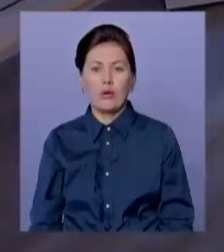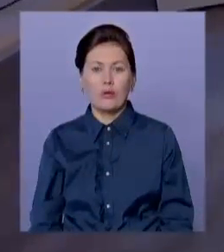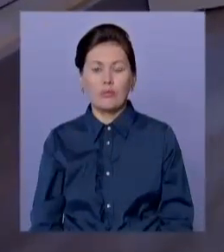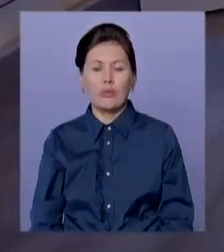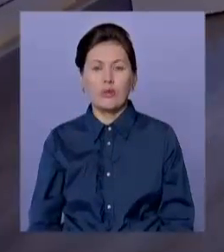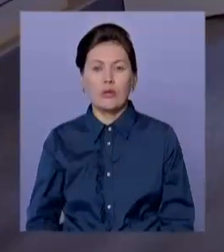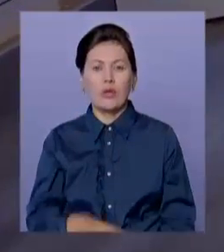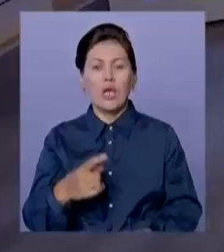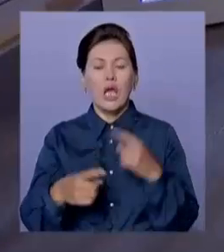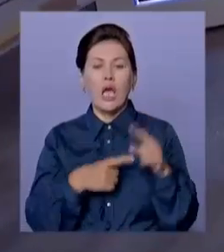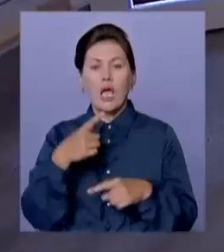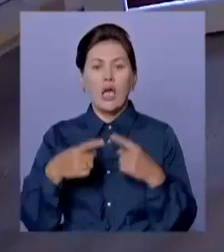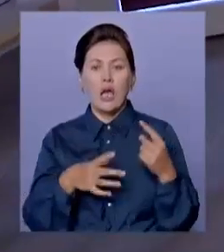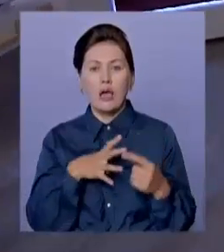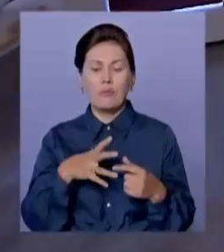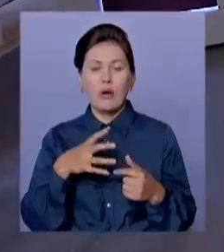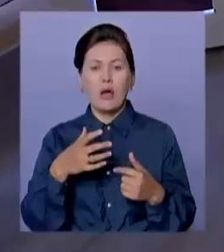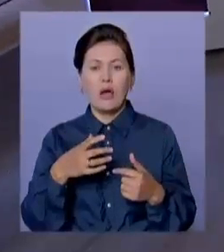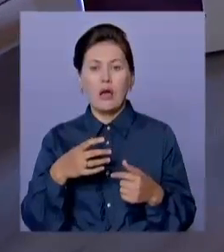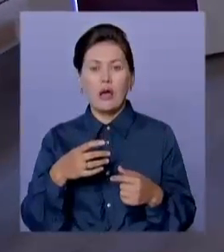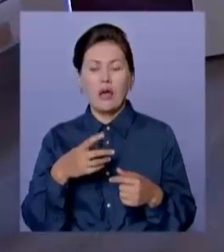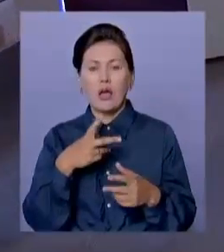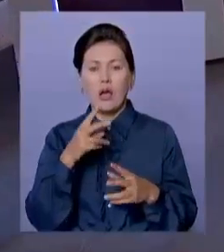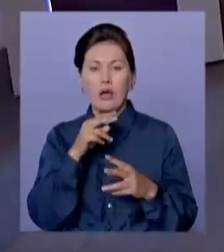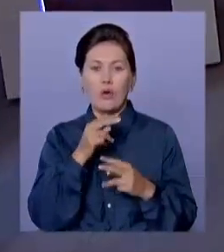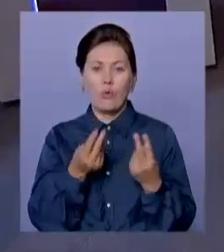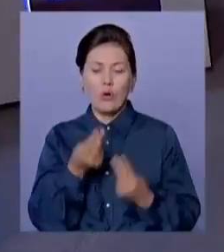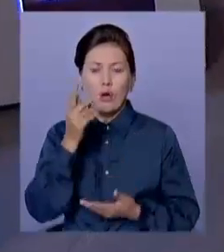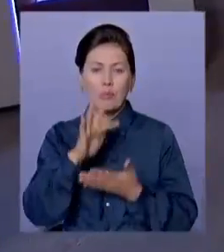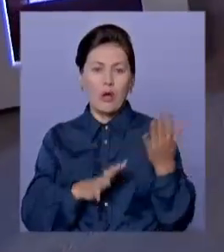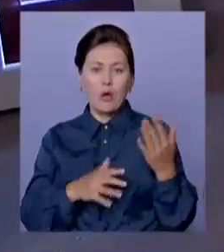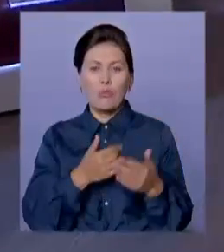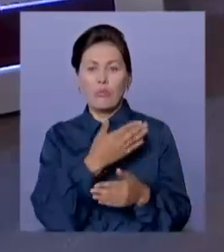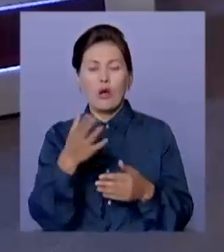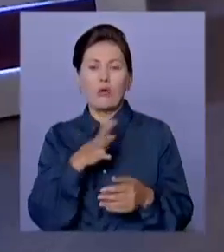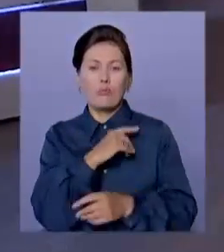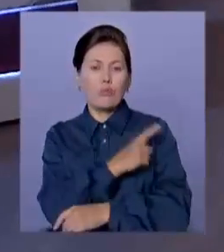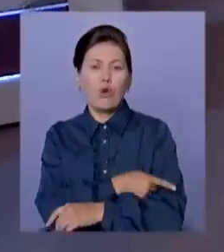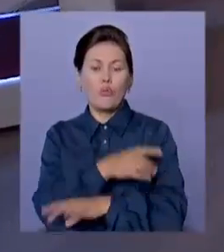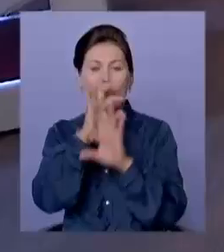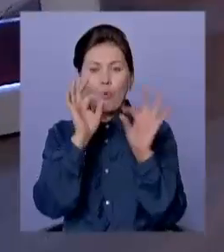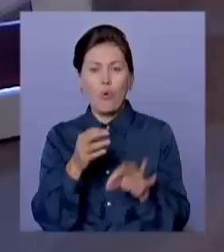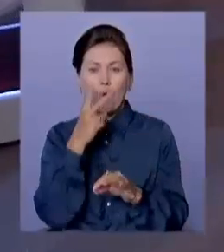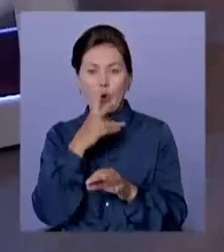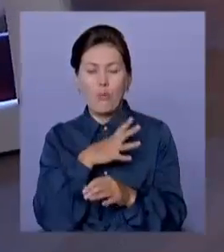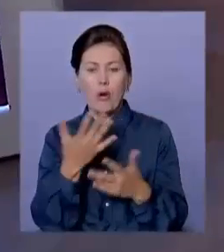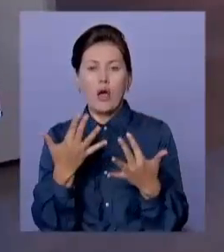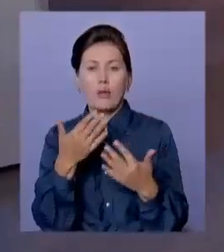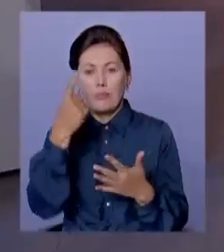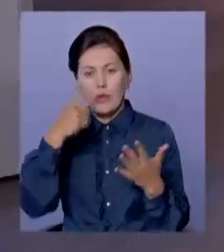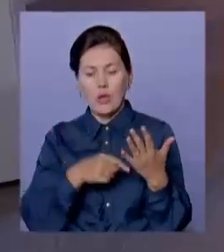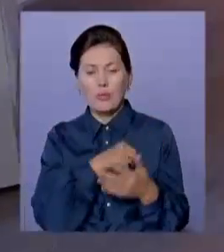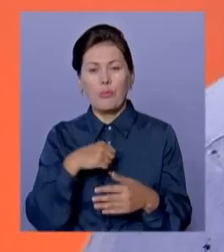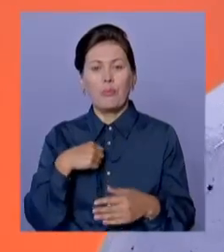келесі жарыста осы ерлікті қайталаймыз, немесе бұдан да мақты өнер көрсетеміз дегенге қаншалықты сенесіз